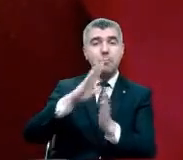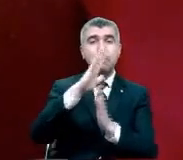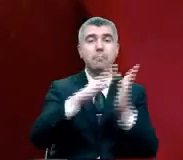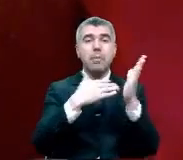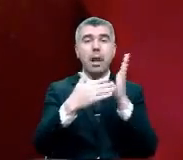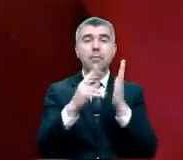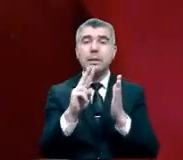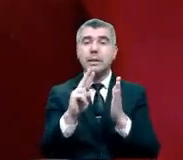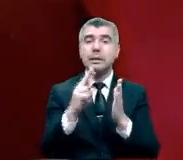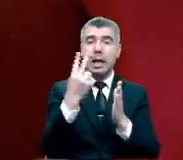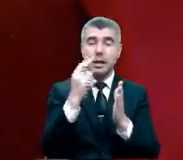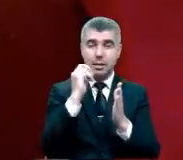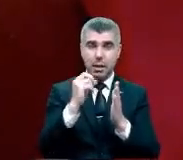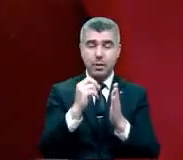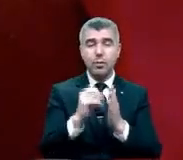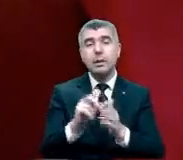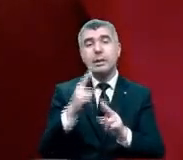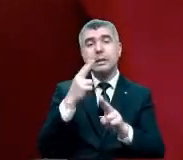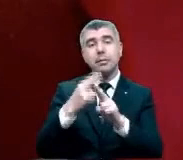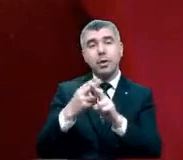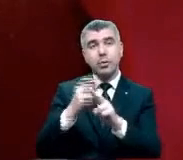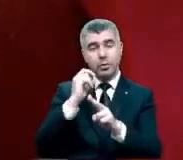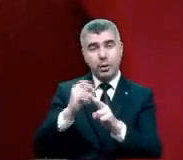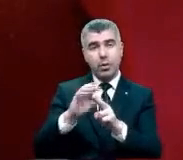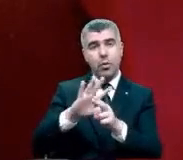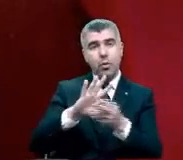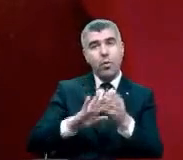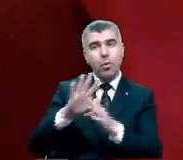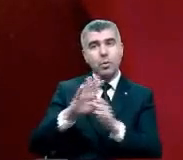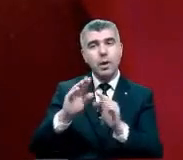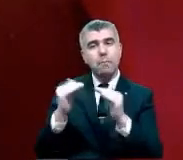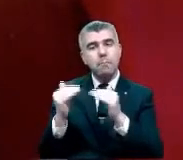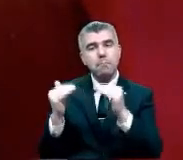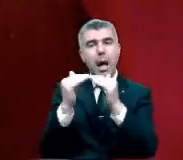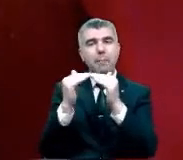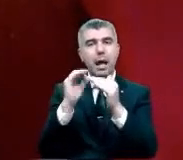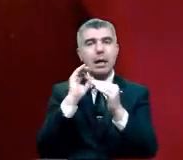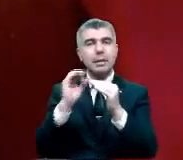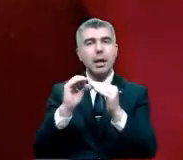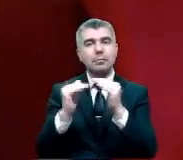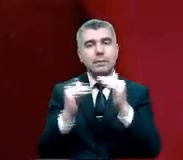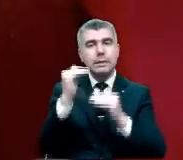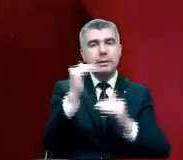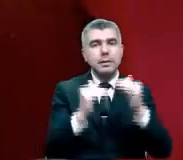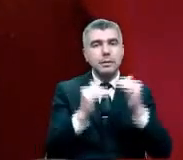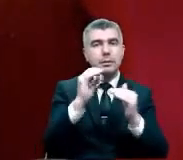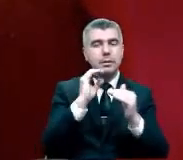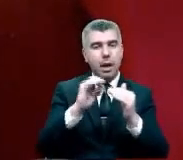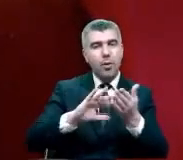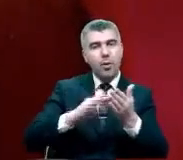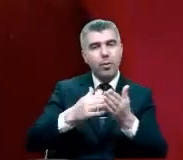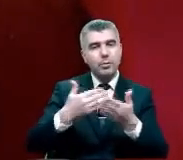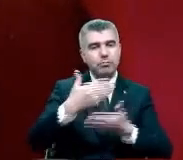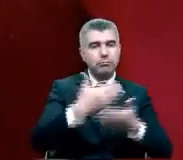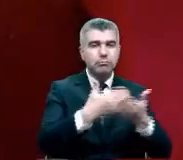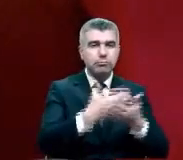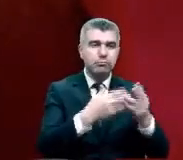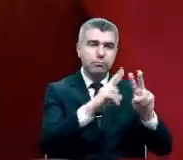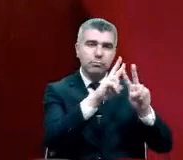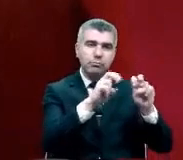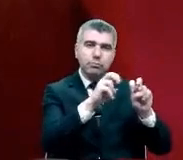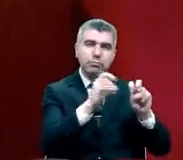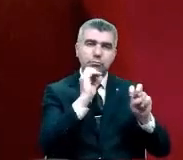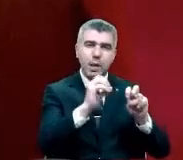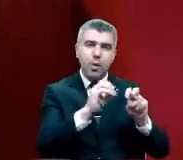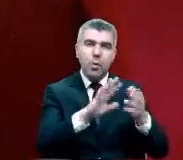اللي سميته سكاي تراكس لتقييم الفرق مقارنة بمرجعية خاصة استنادا على افتحاص يقوم